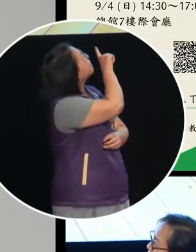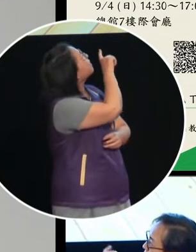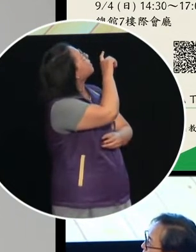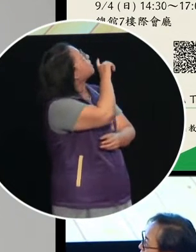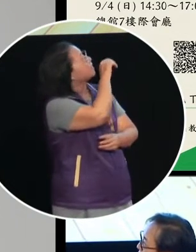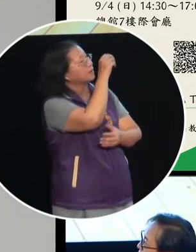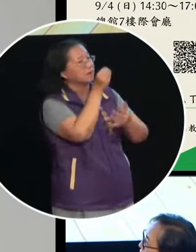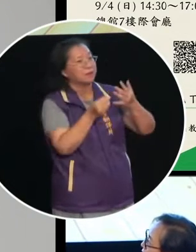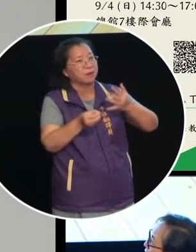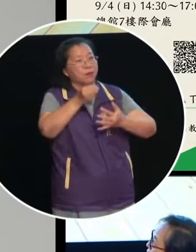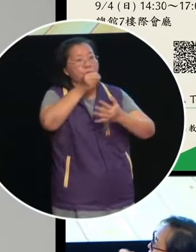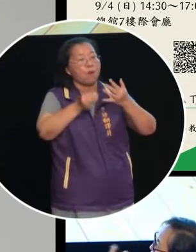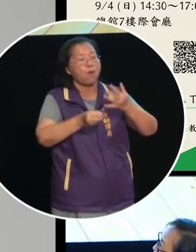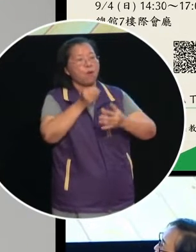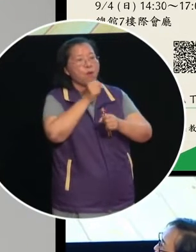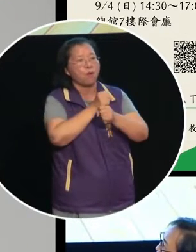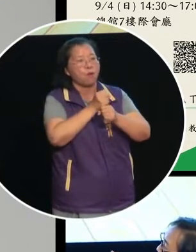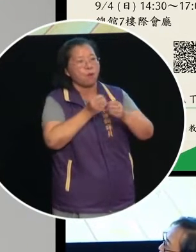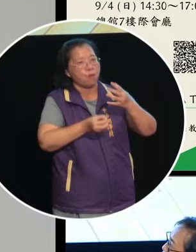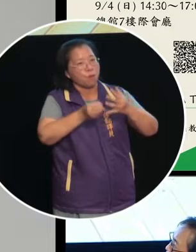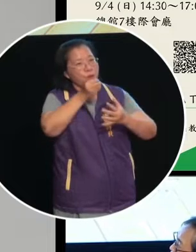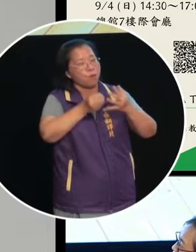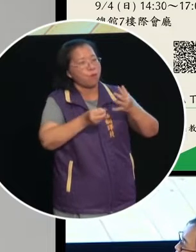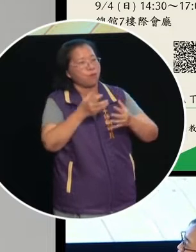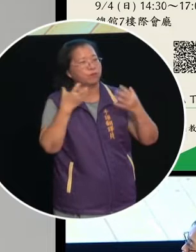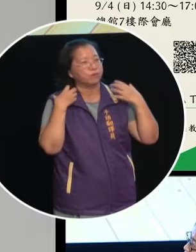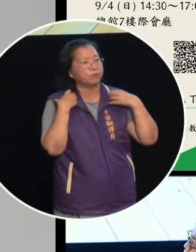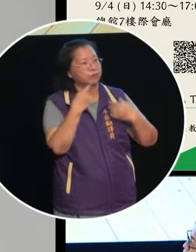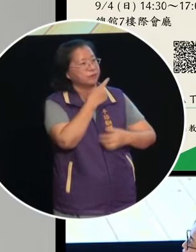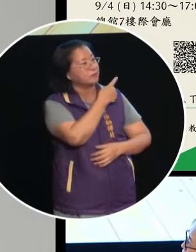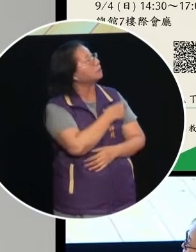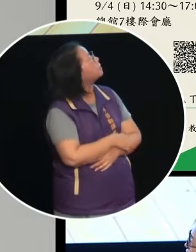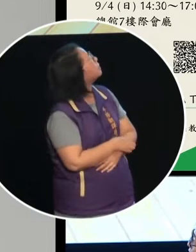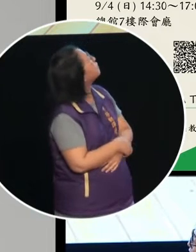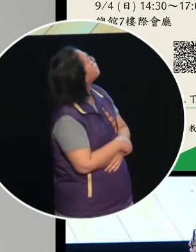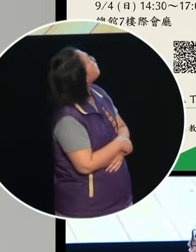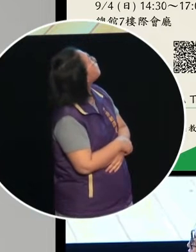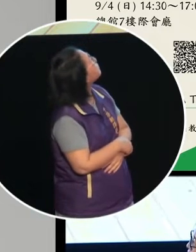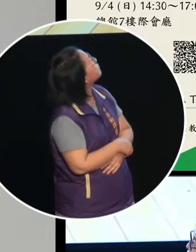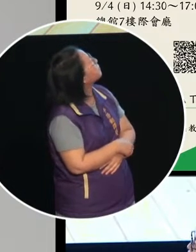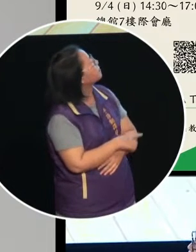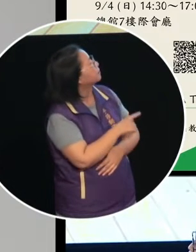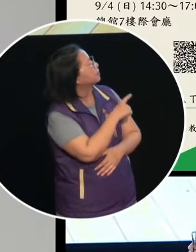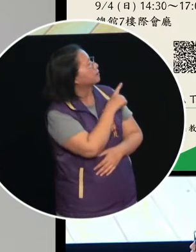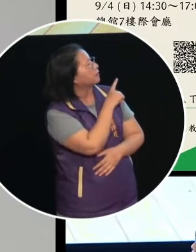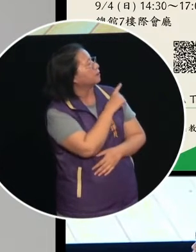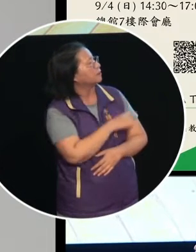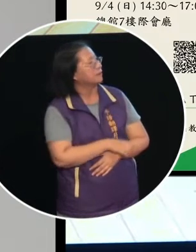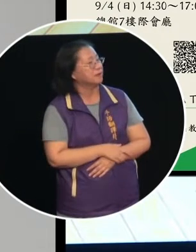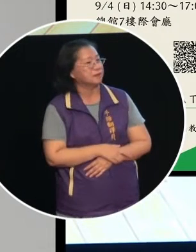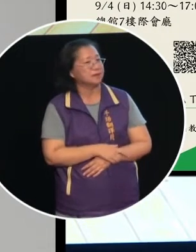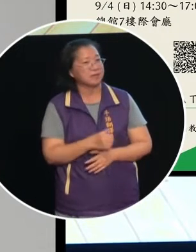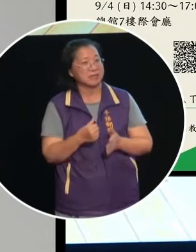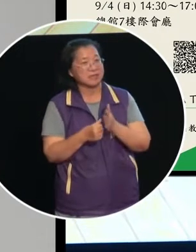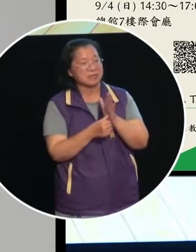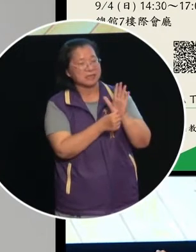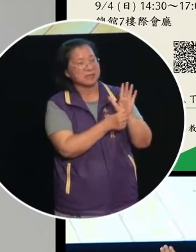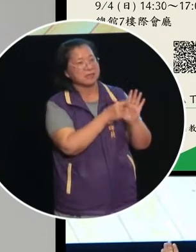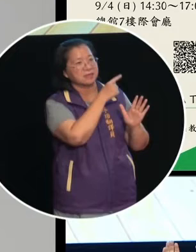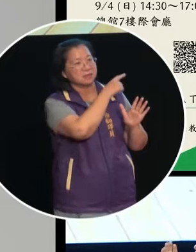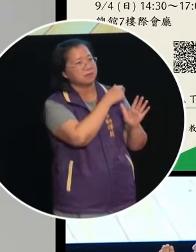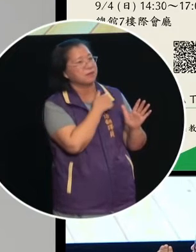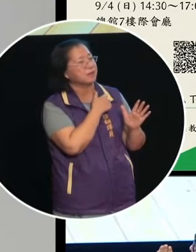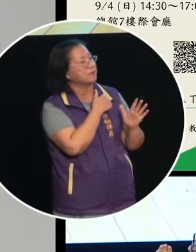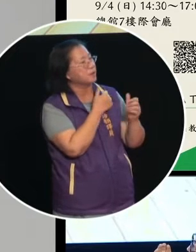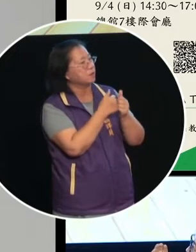内阁的外面，然后高市早苗小姐是总自民党的政调会长，